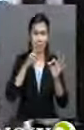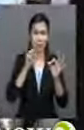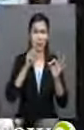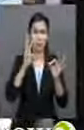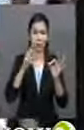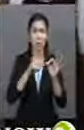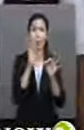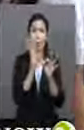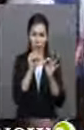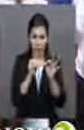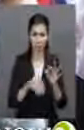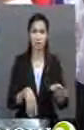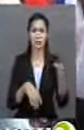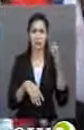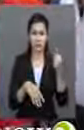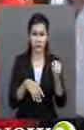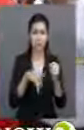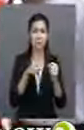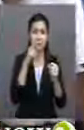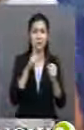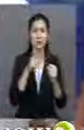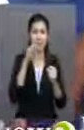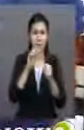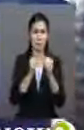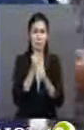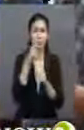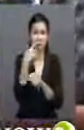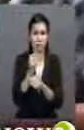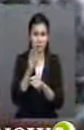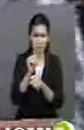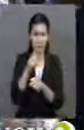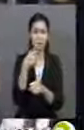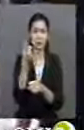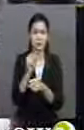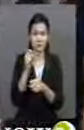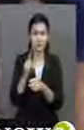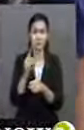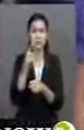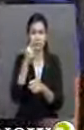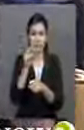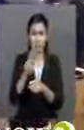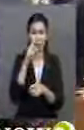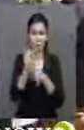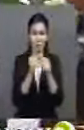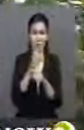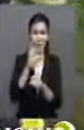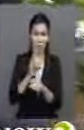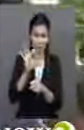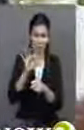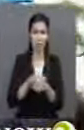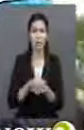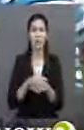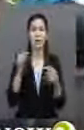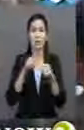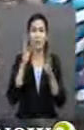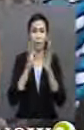อายุ60ปีนายเหนือภัยเซนกลางครับอายุ41ปีนายวิเชียรเจียมสวัสดิ์อายุ59ปีน